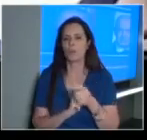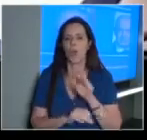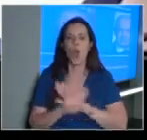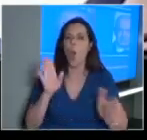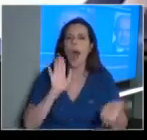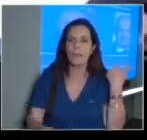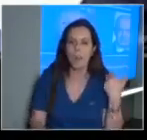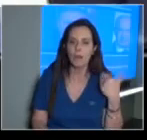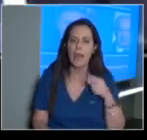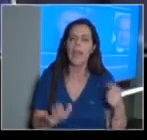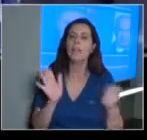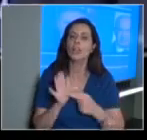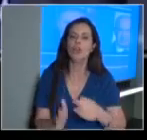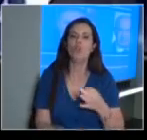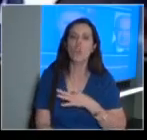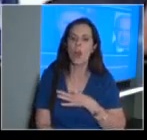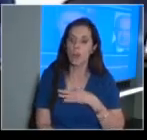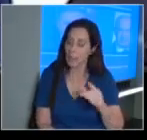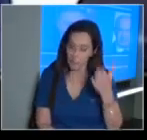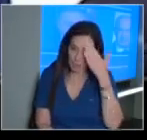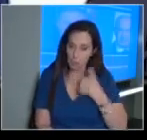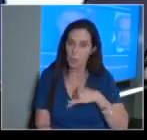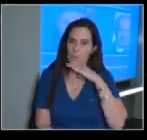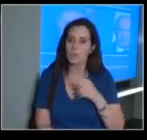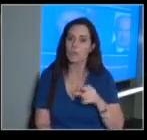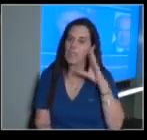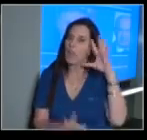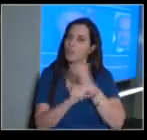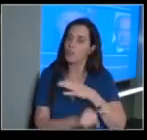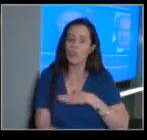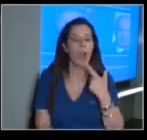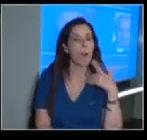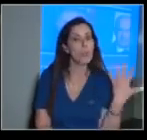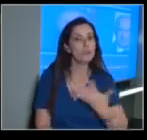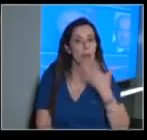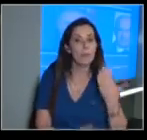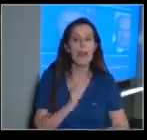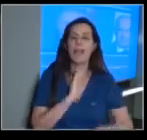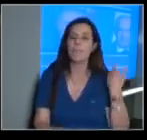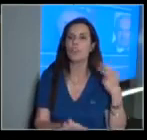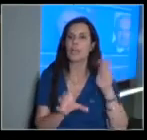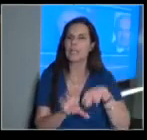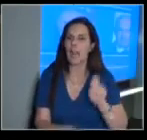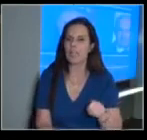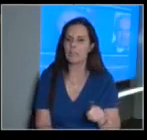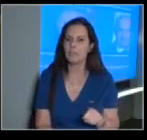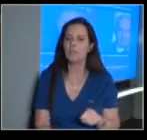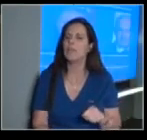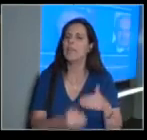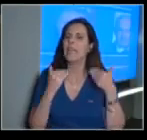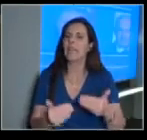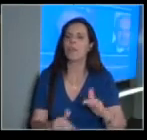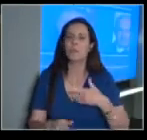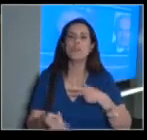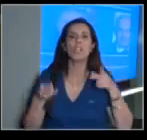היה ולא נברא. אלו דרישות שלנו, אתם מכירים אותם מספיק טוב, זאת אג'נדה שלי במשך הרבה מאוד שנים, עוד לפני שנכנסתי לכנסת, קידמתי אותה